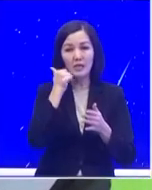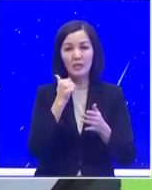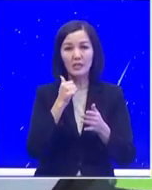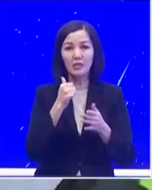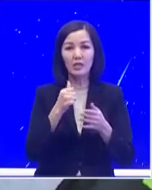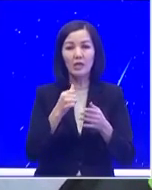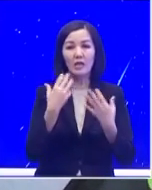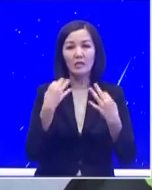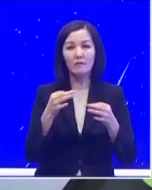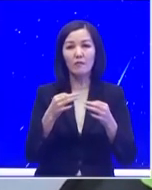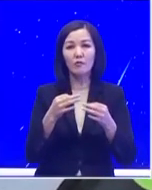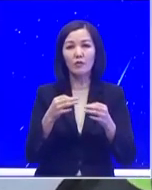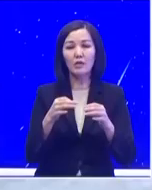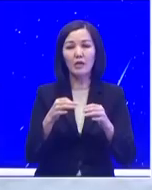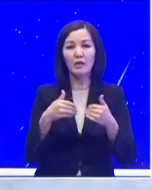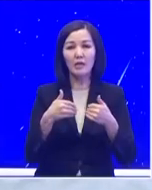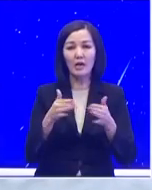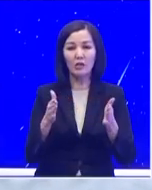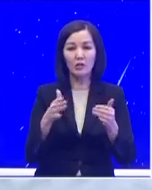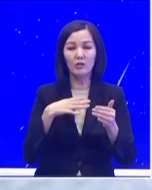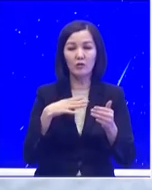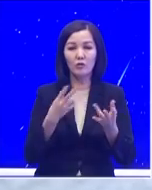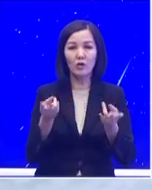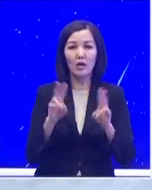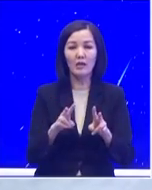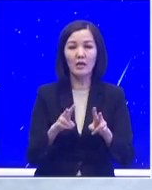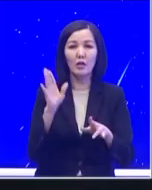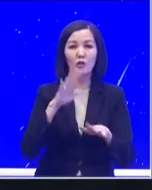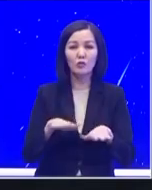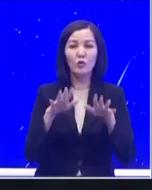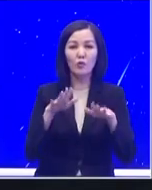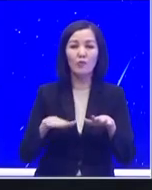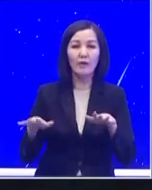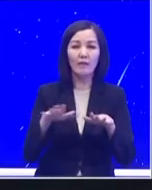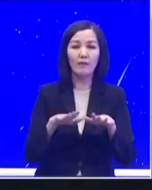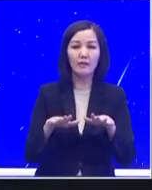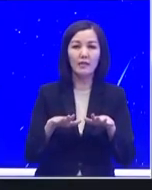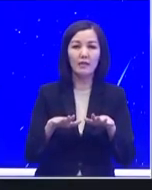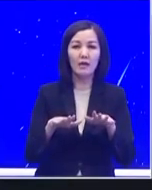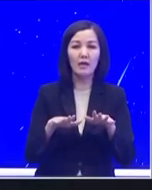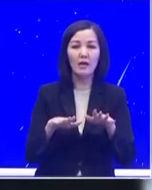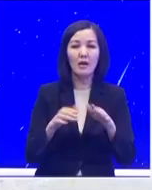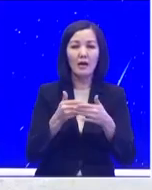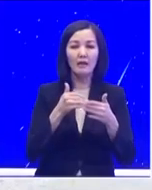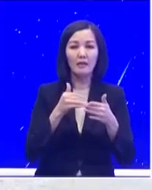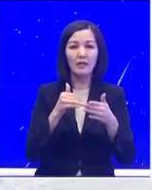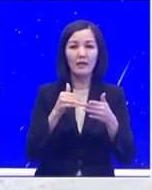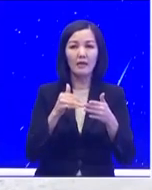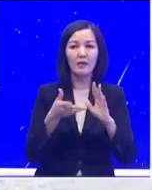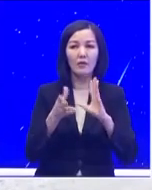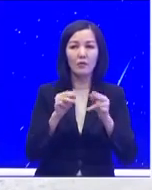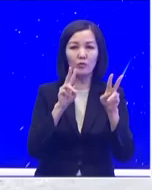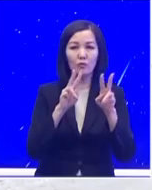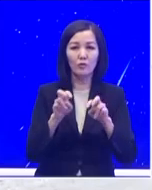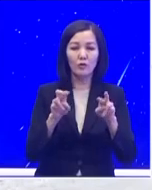ашық күйінде тұрған анықталыпты. Сонымен қатар шара барысында су басу қаупі бар аймақта да мониторинг жұмыстары жүргізілді. Бүгінгі